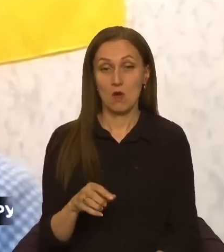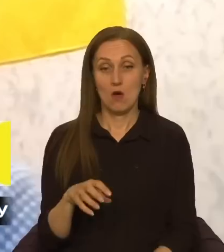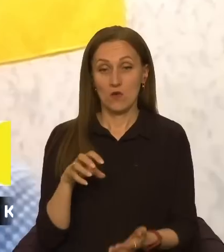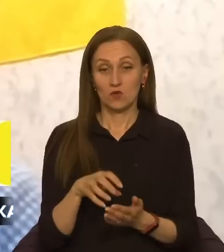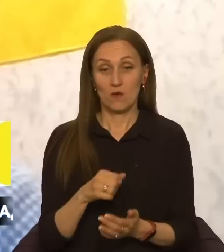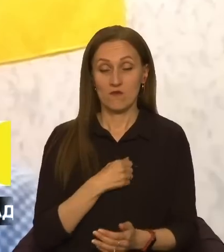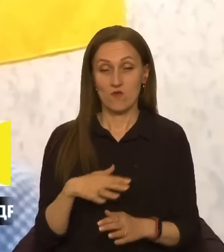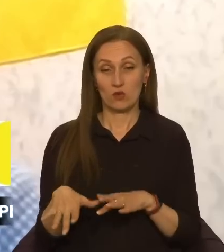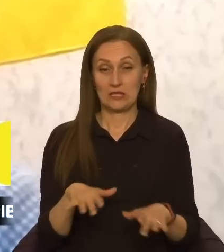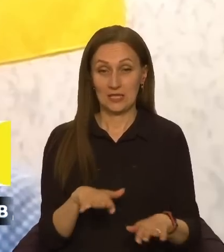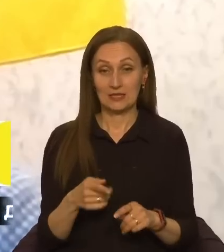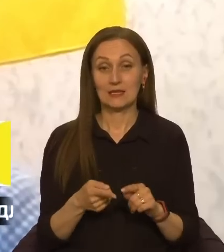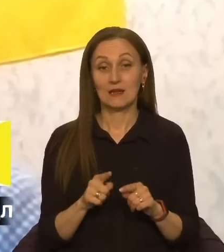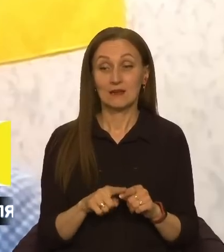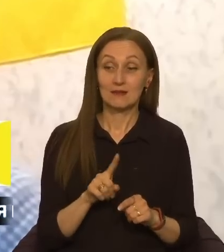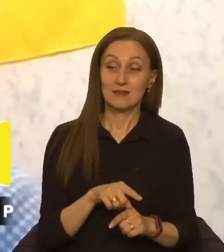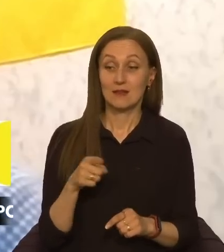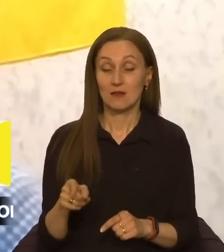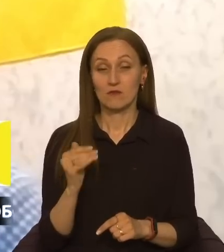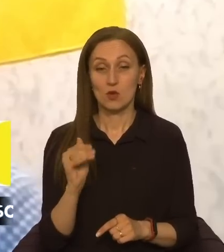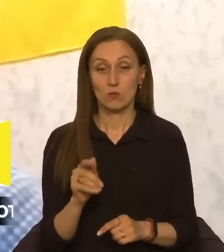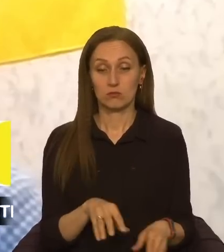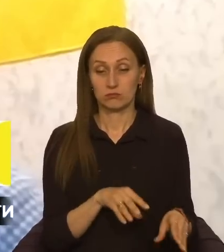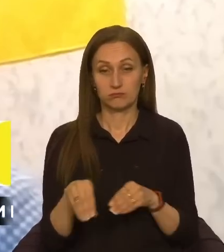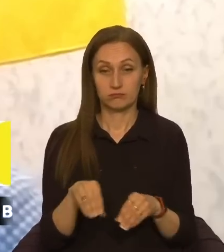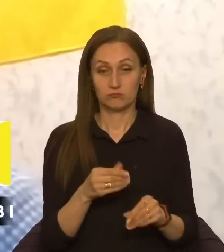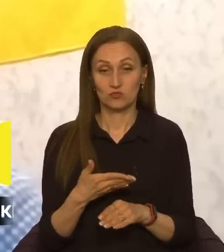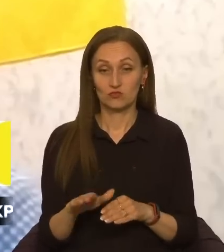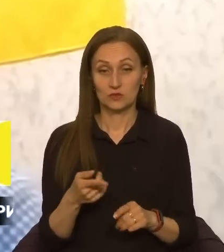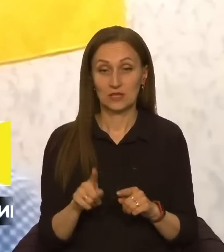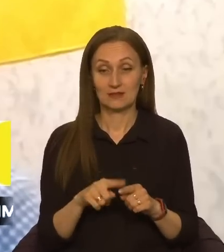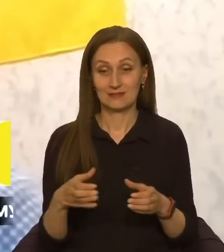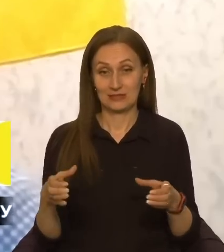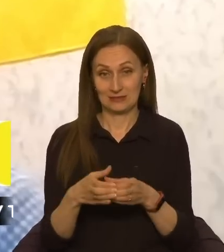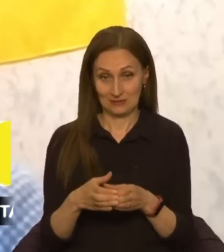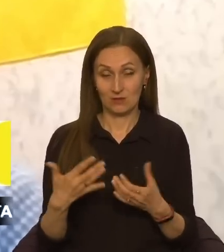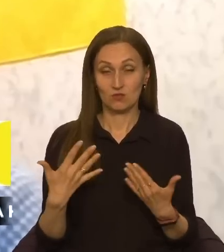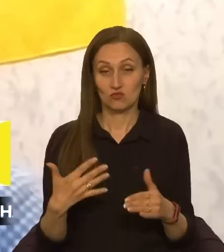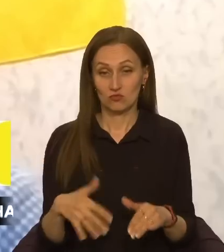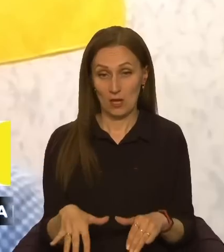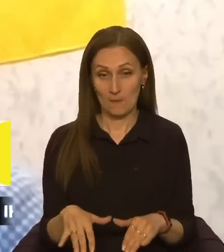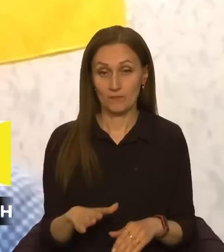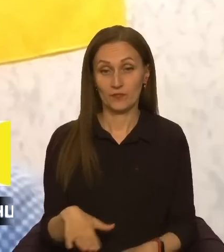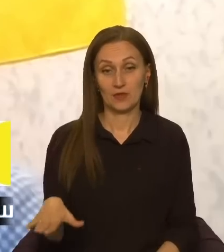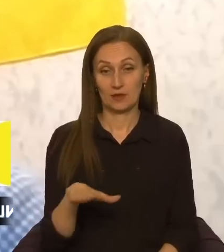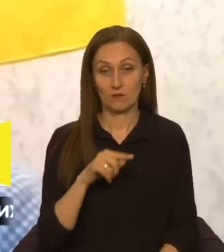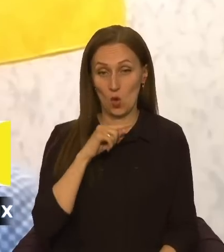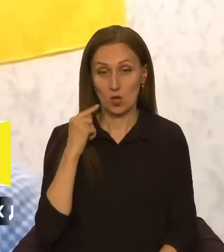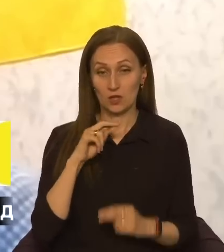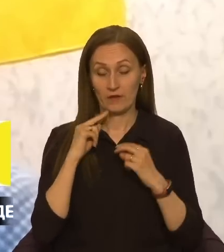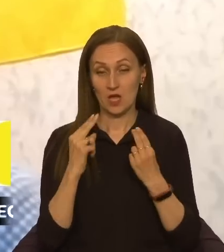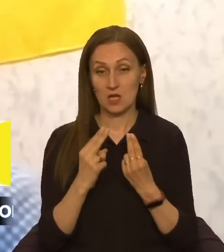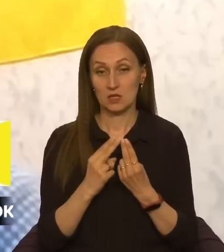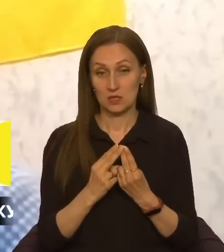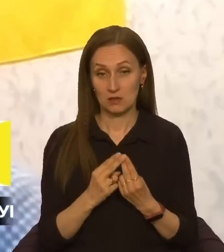дій. Отже, так чи інакше, але вони будуть передислоковувати частину цих підрозділів саме вже на територію Російської